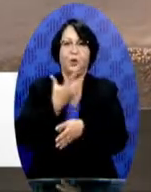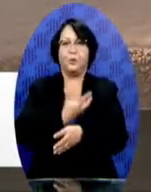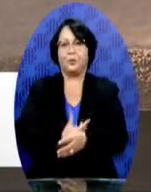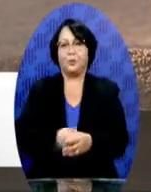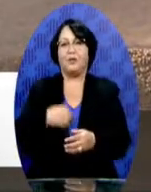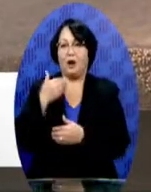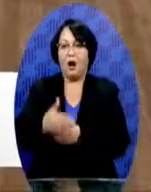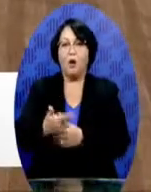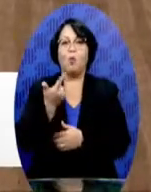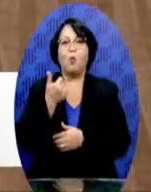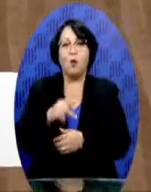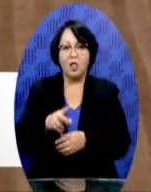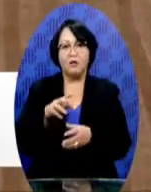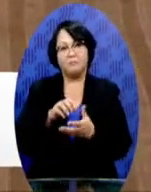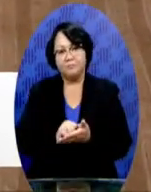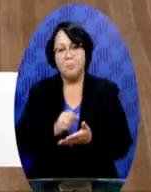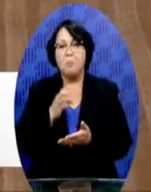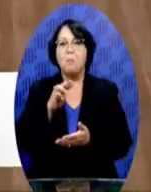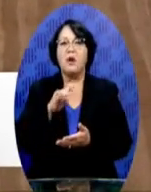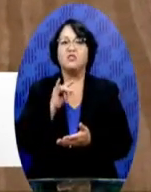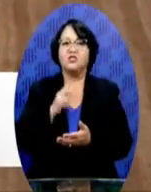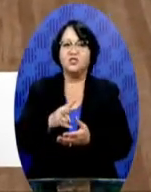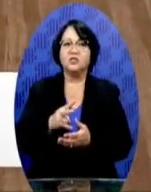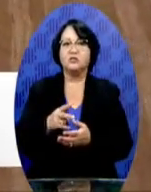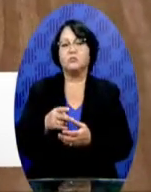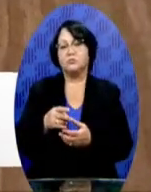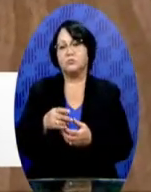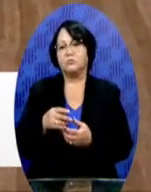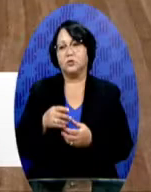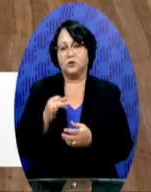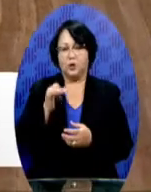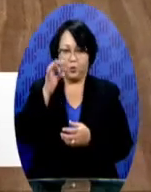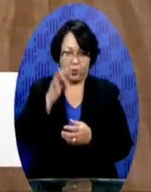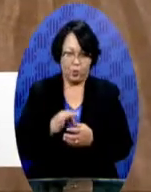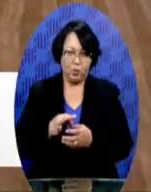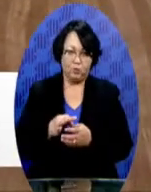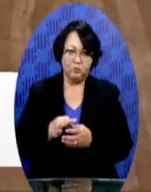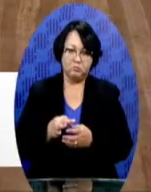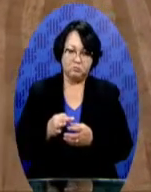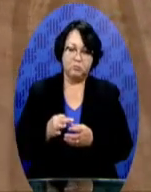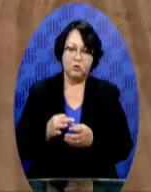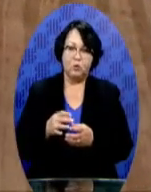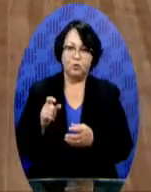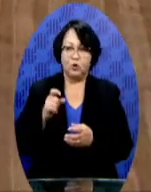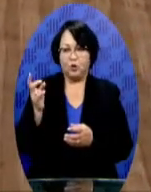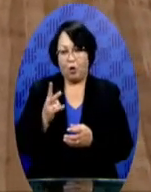дотоодын эргэцээг 100%, харин хүнсний ногооны 60 орчим хувийг өөрсдөө хангах боломж бүрдэнэ.